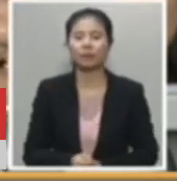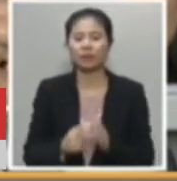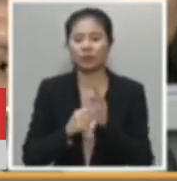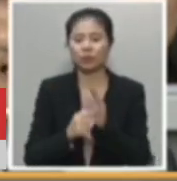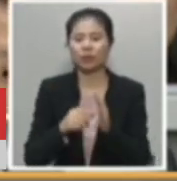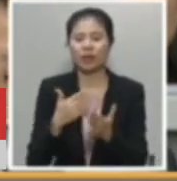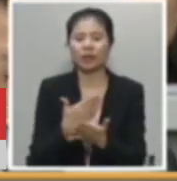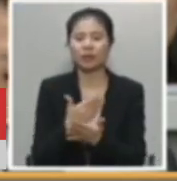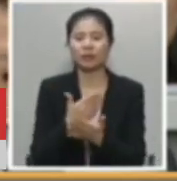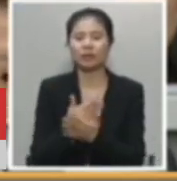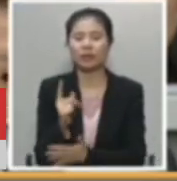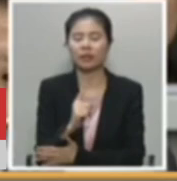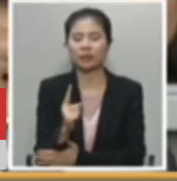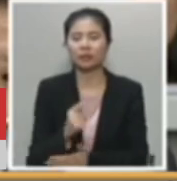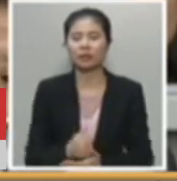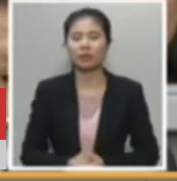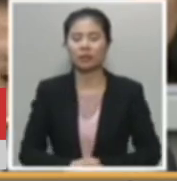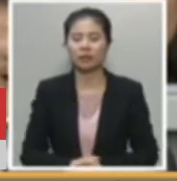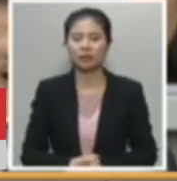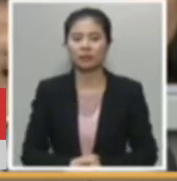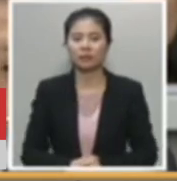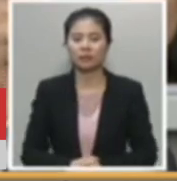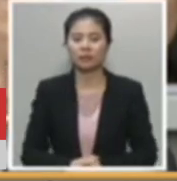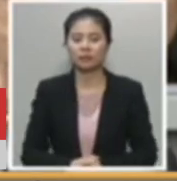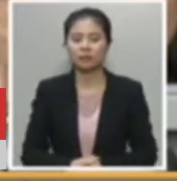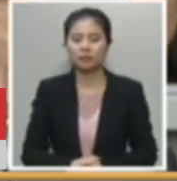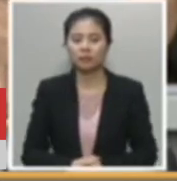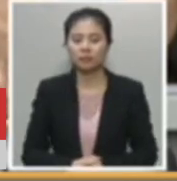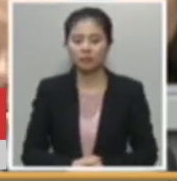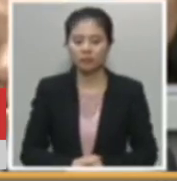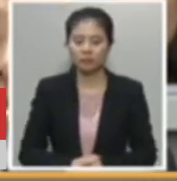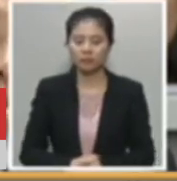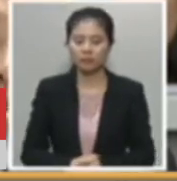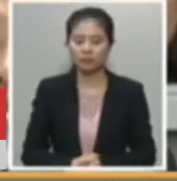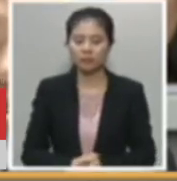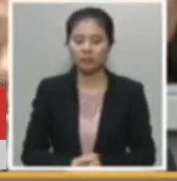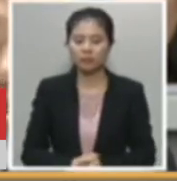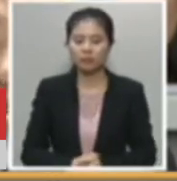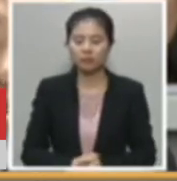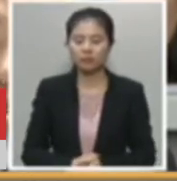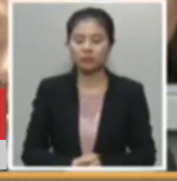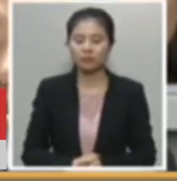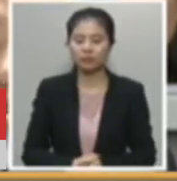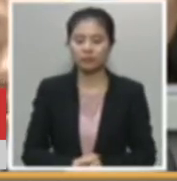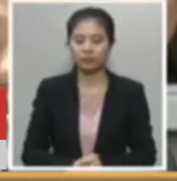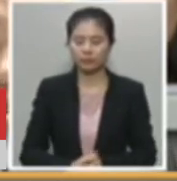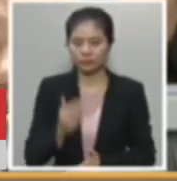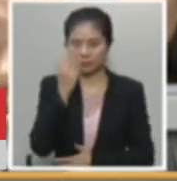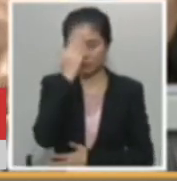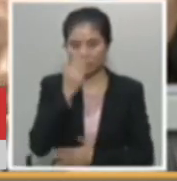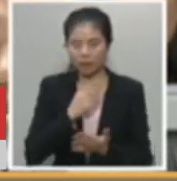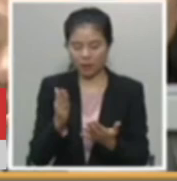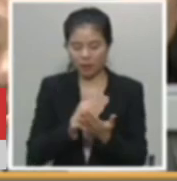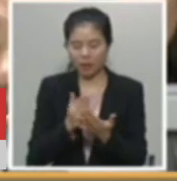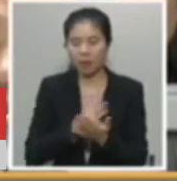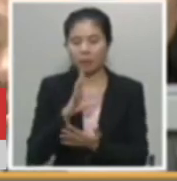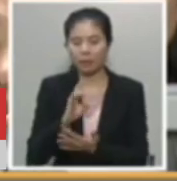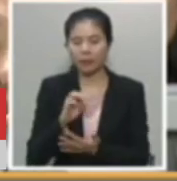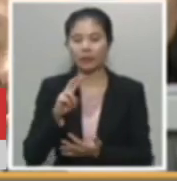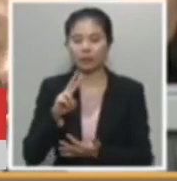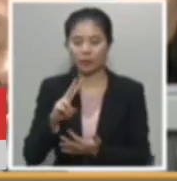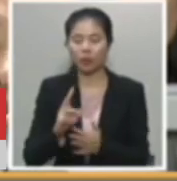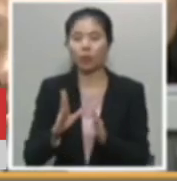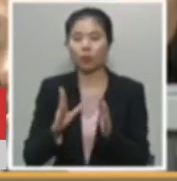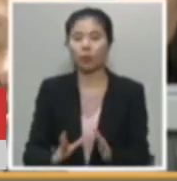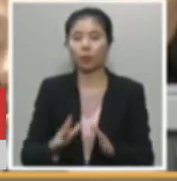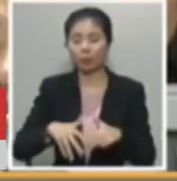บประมาณจากหนังสืองบประมาณโดยสังเขปหน้าที่82พี่น้องประชาชนช